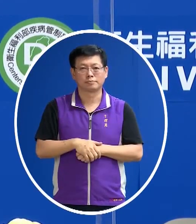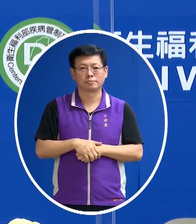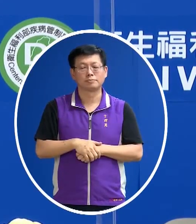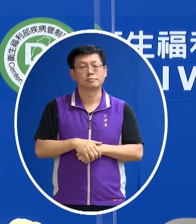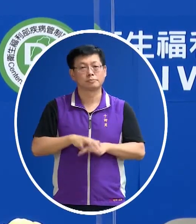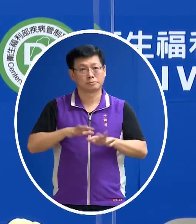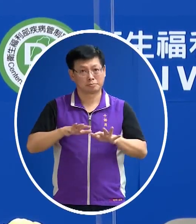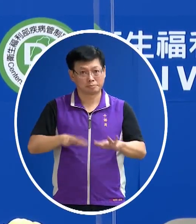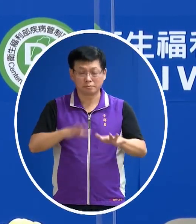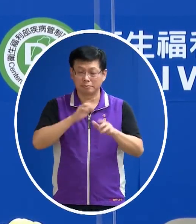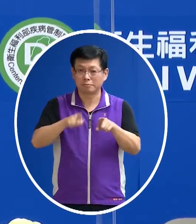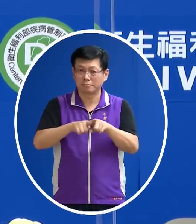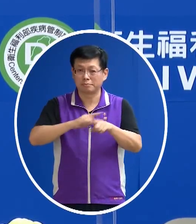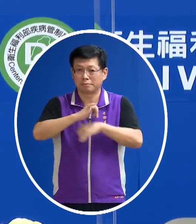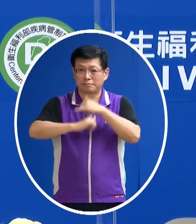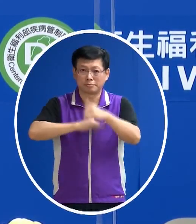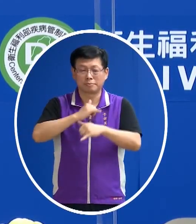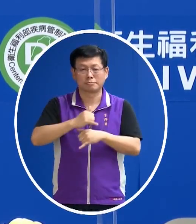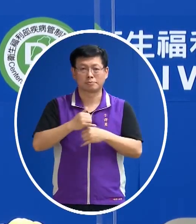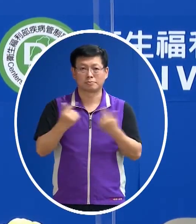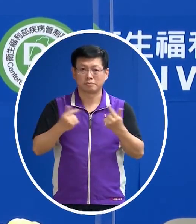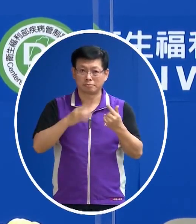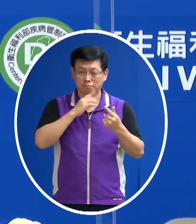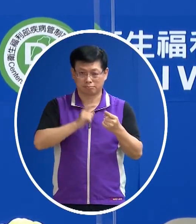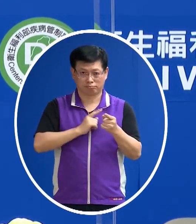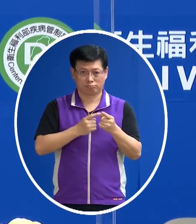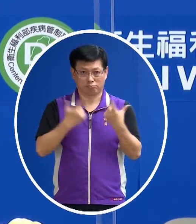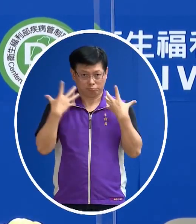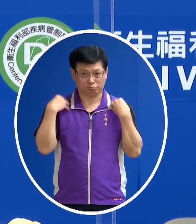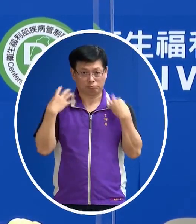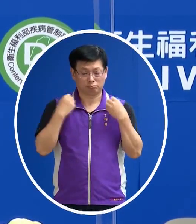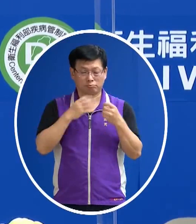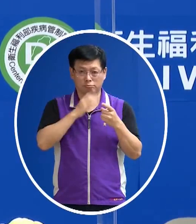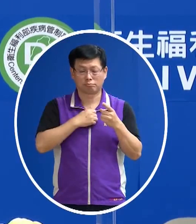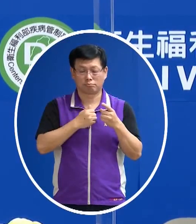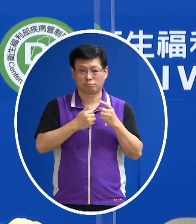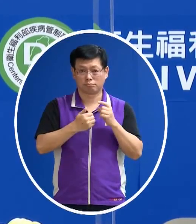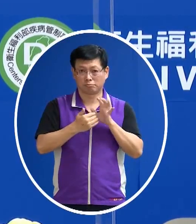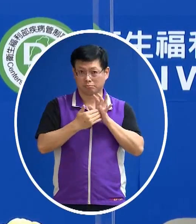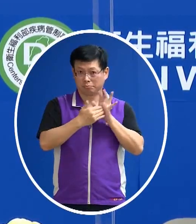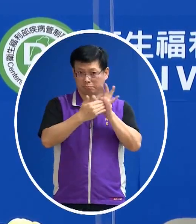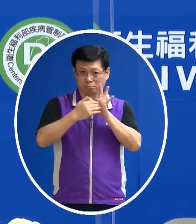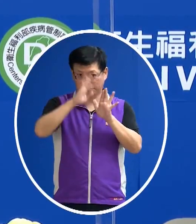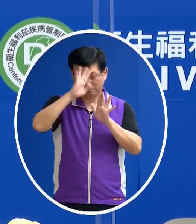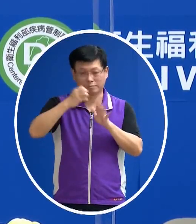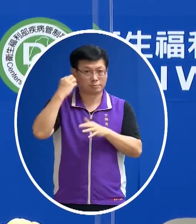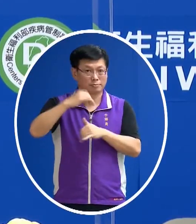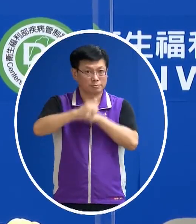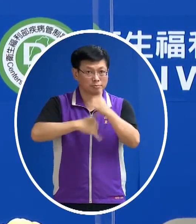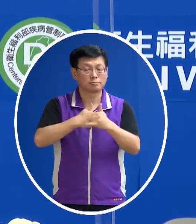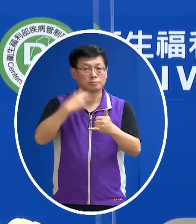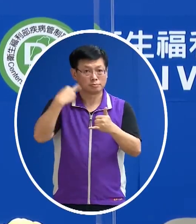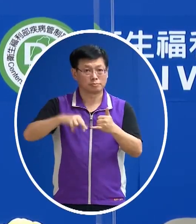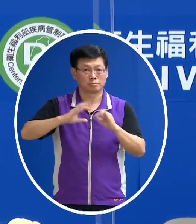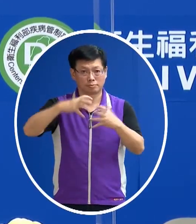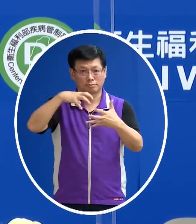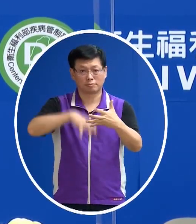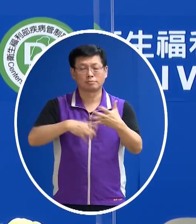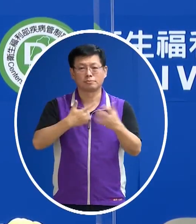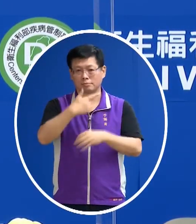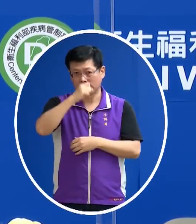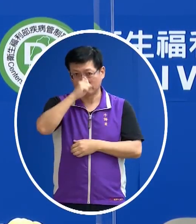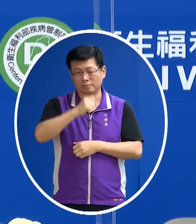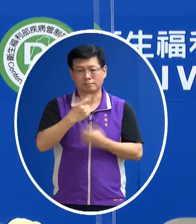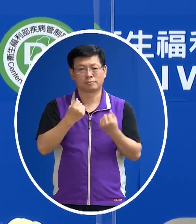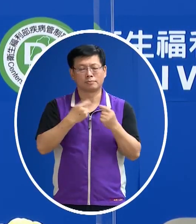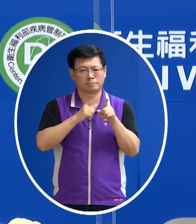是在日常的生活，除了这个谨守我们的防疫新生活之外，其余的在境内尽量都